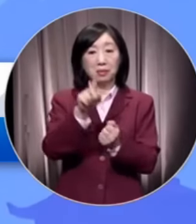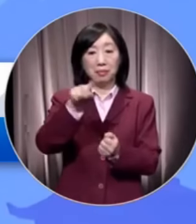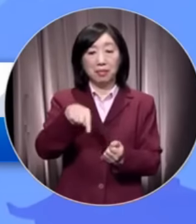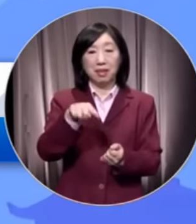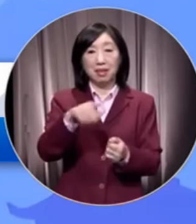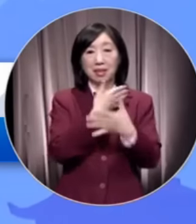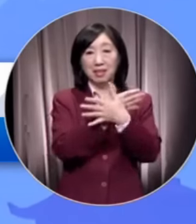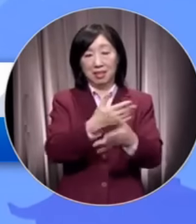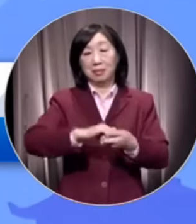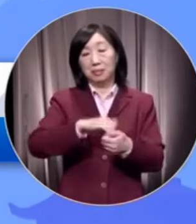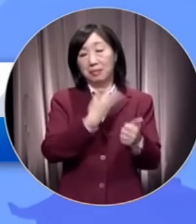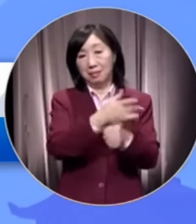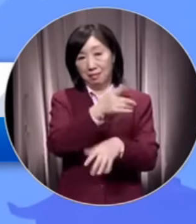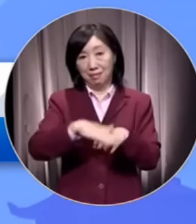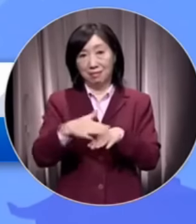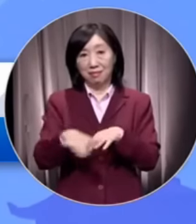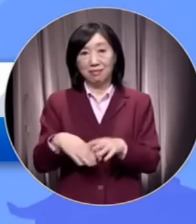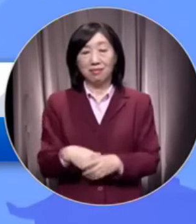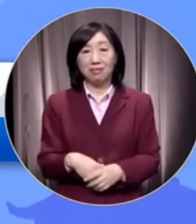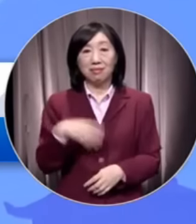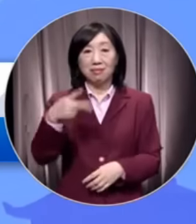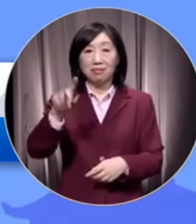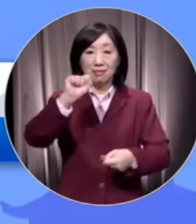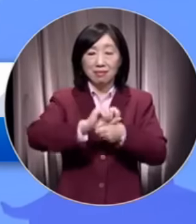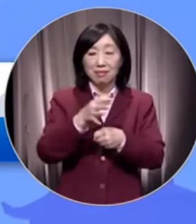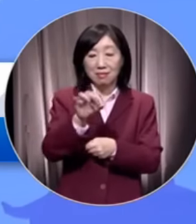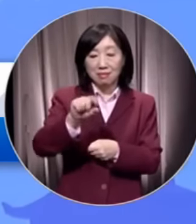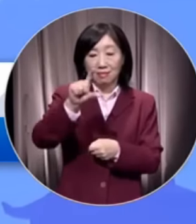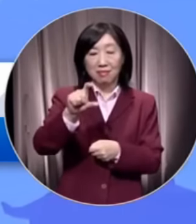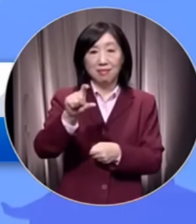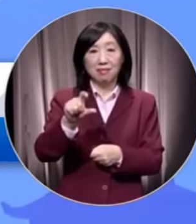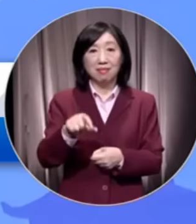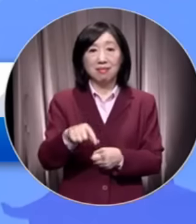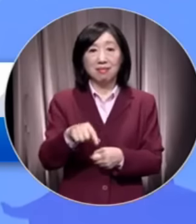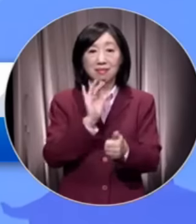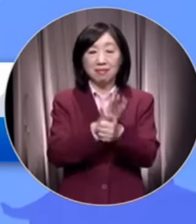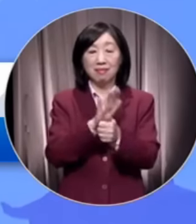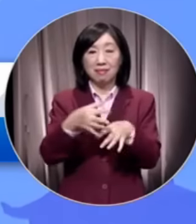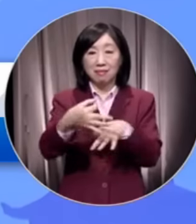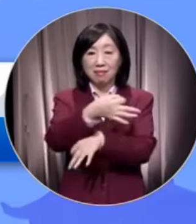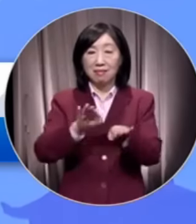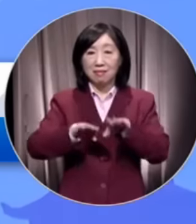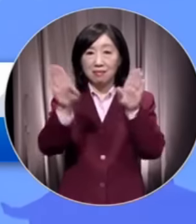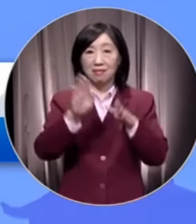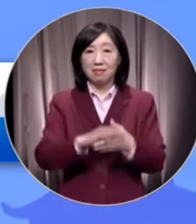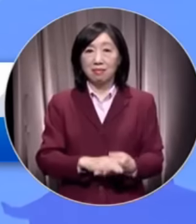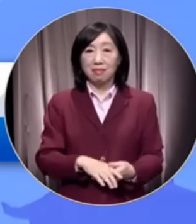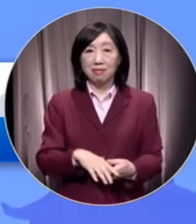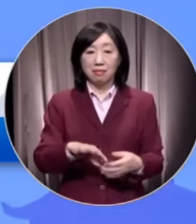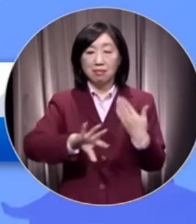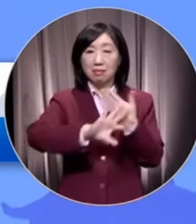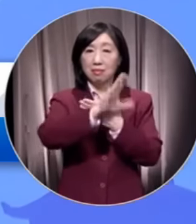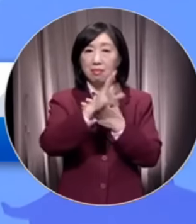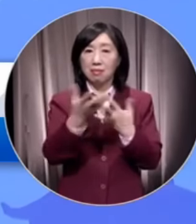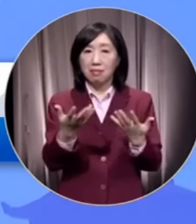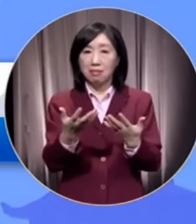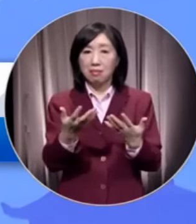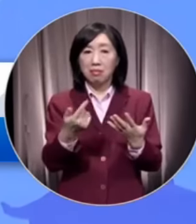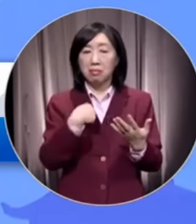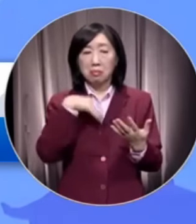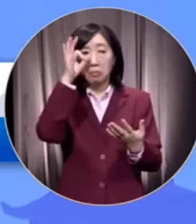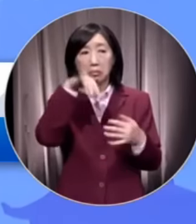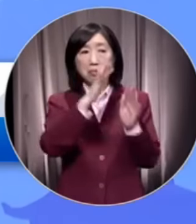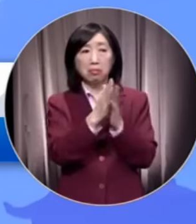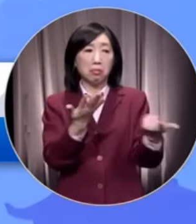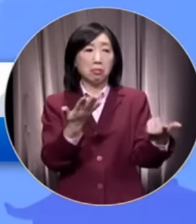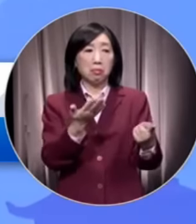所讲的加高加薪来带动经济的发展这些药方，在其他的国家我没有看过成功的